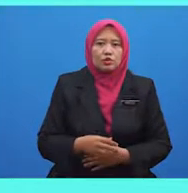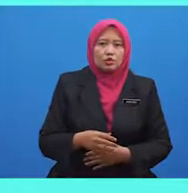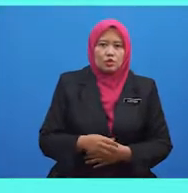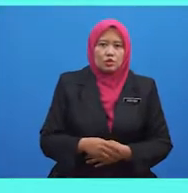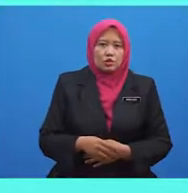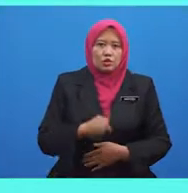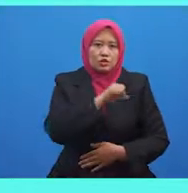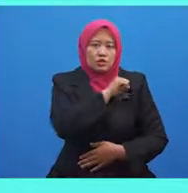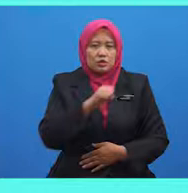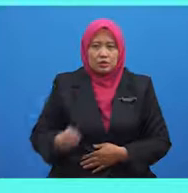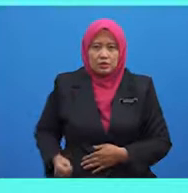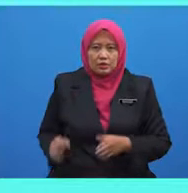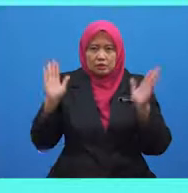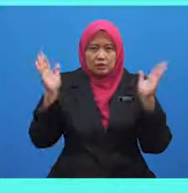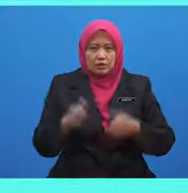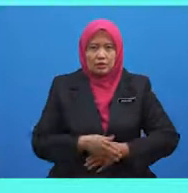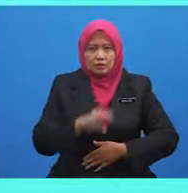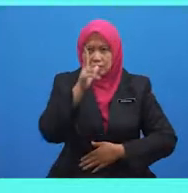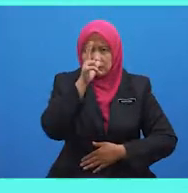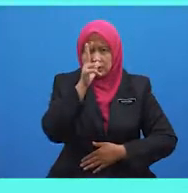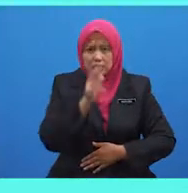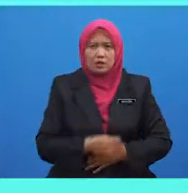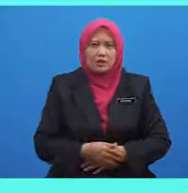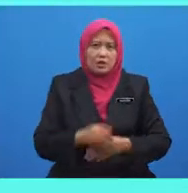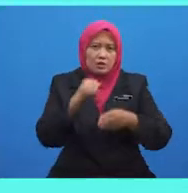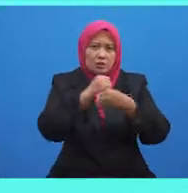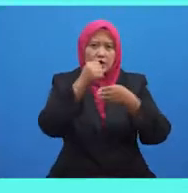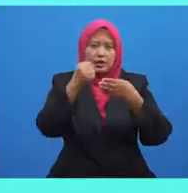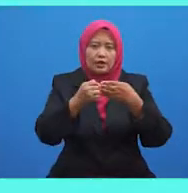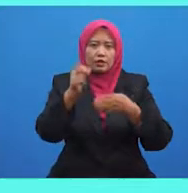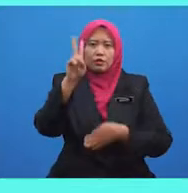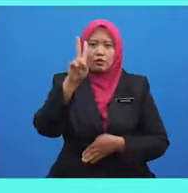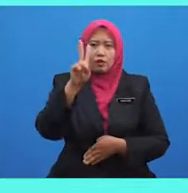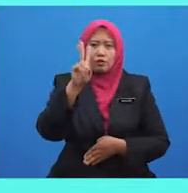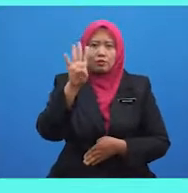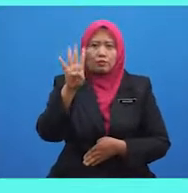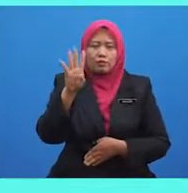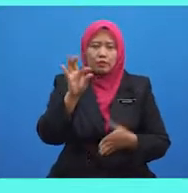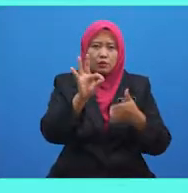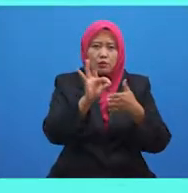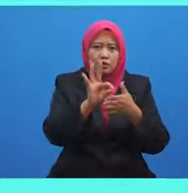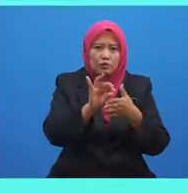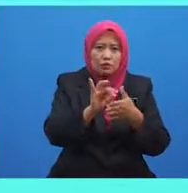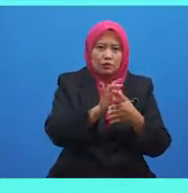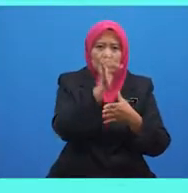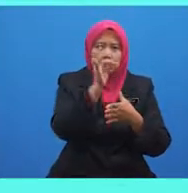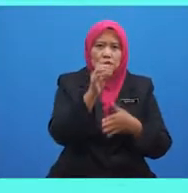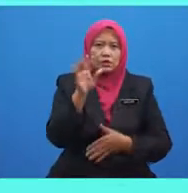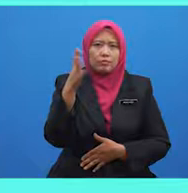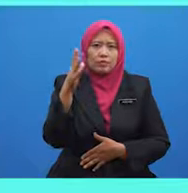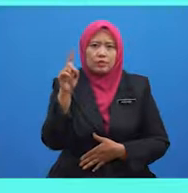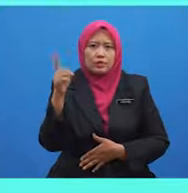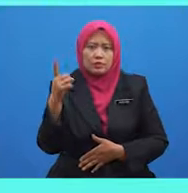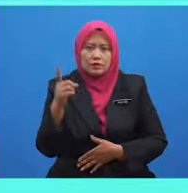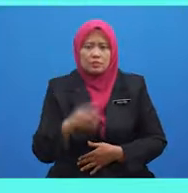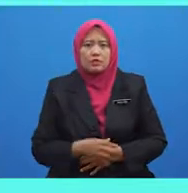Ogos 1511. Legasi Kesultanan Melayu Melaka diwarisi dan diteruskan pula oleh Kesultanan Johor